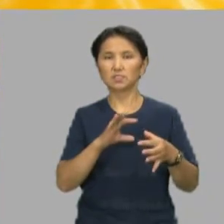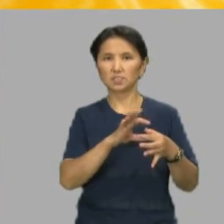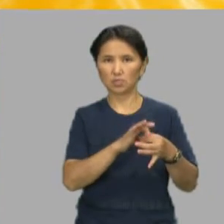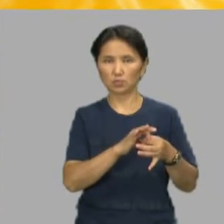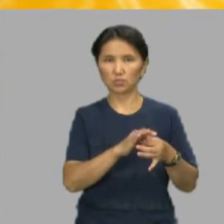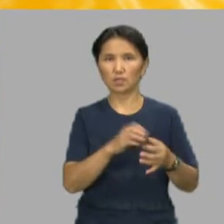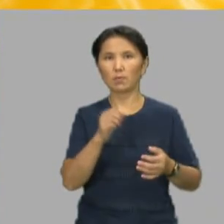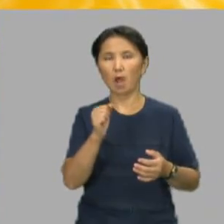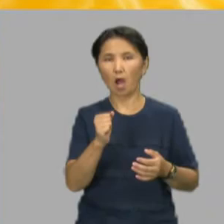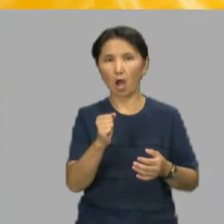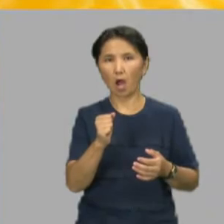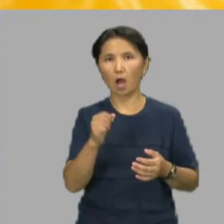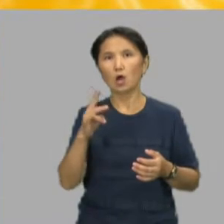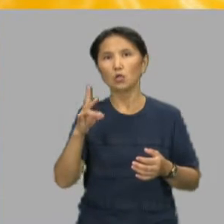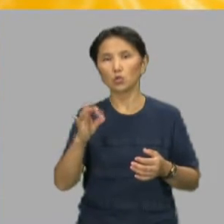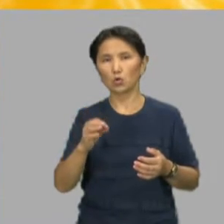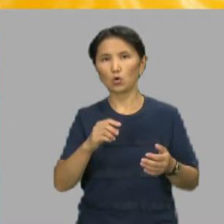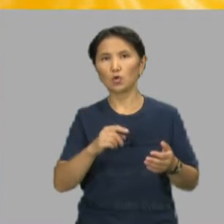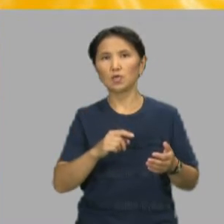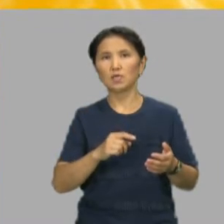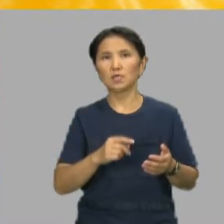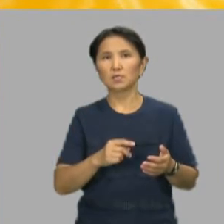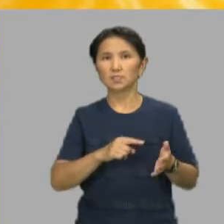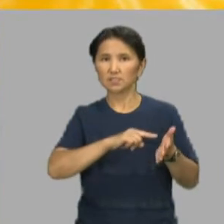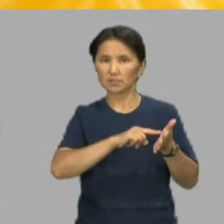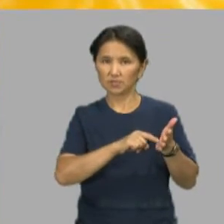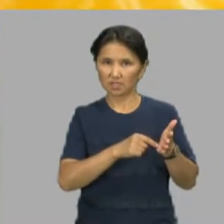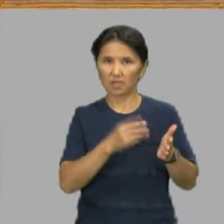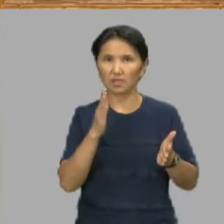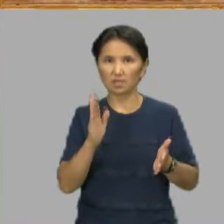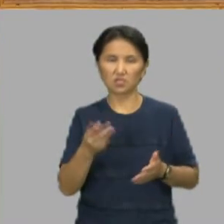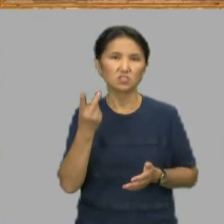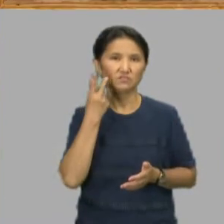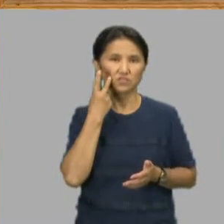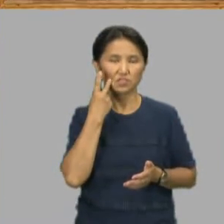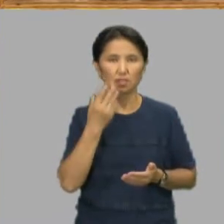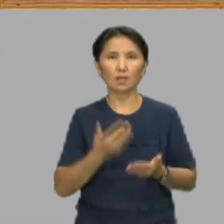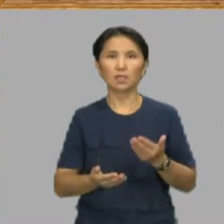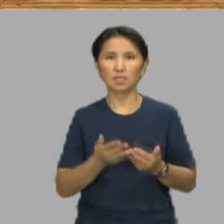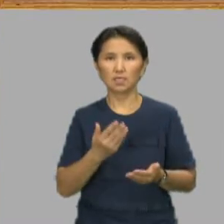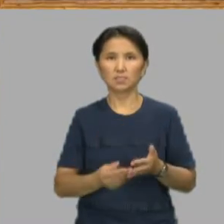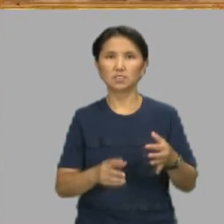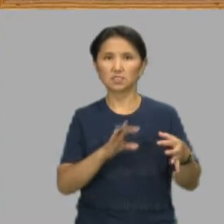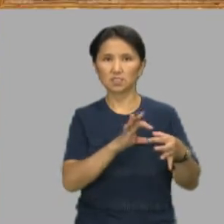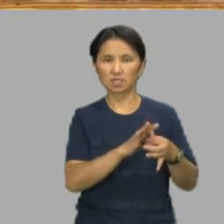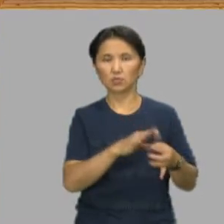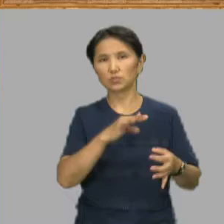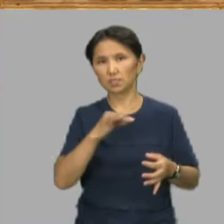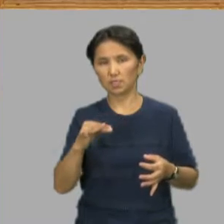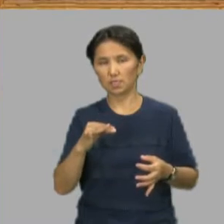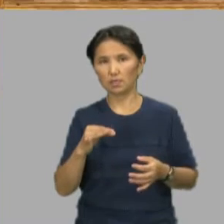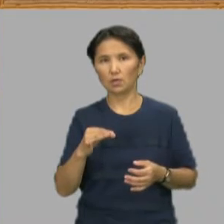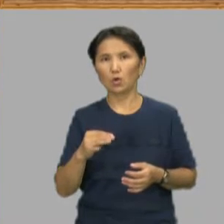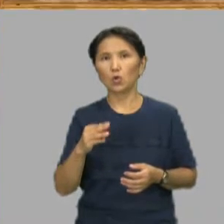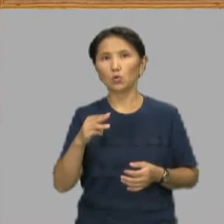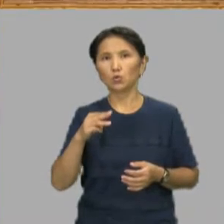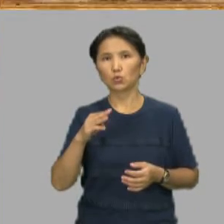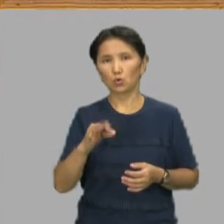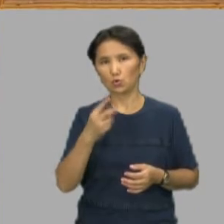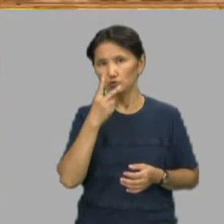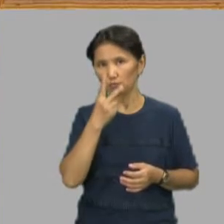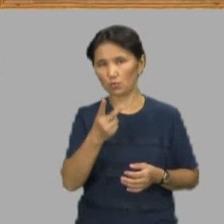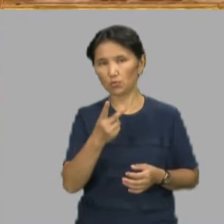«но» запятая ставится всегда. Если союз «и», то